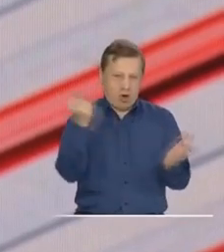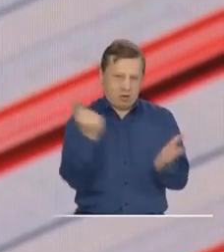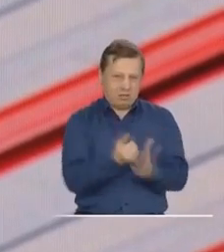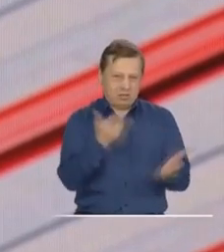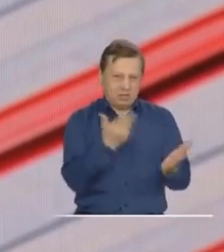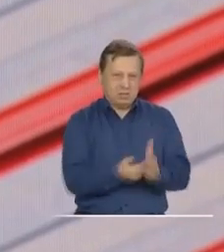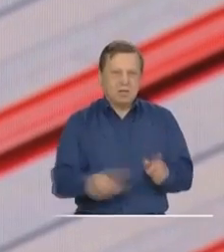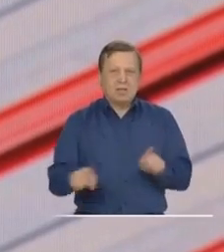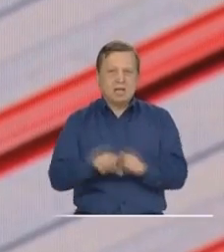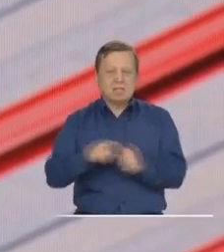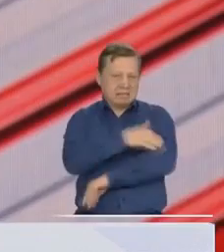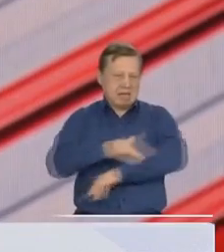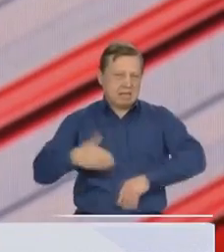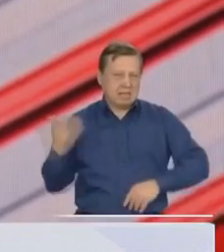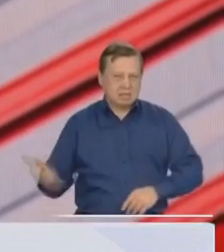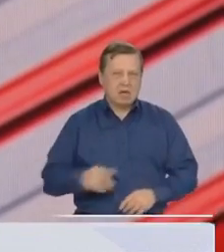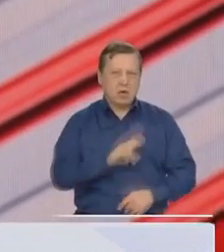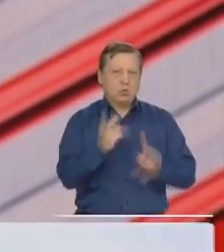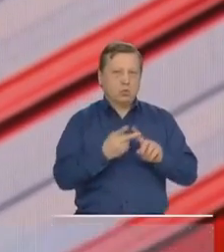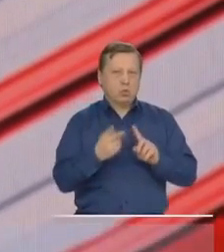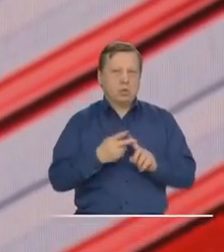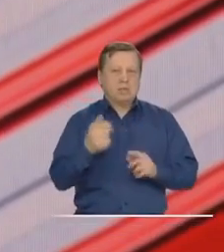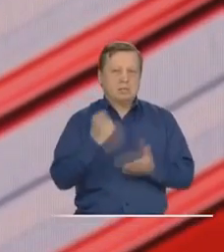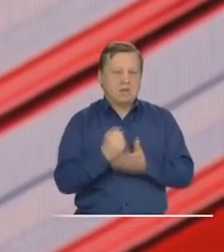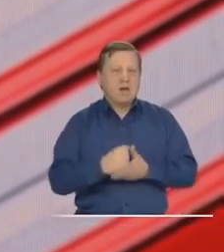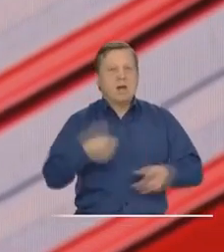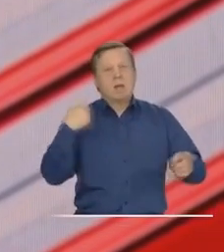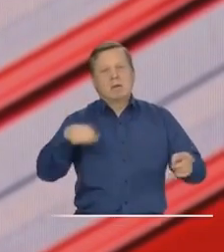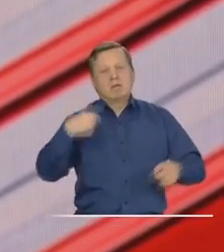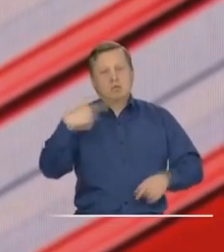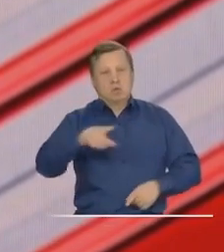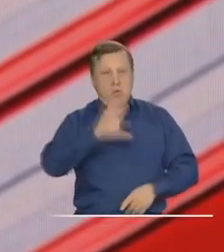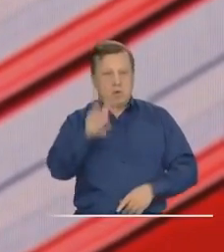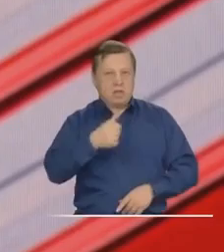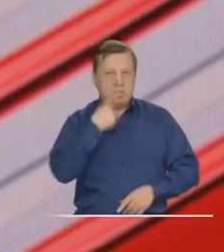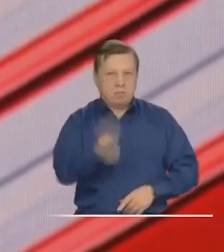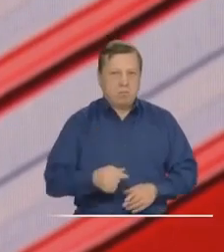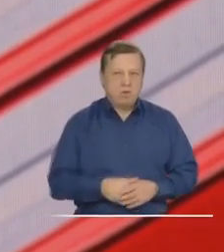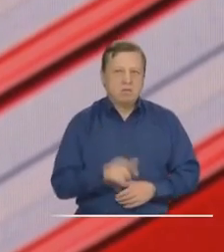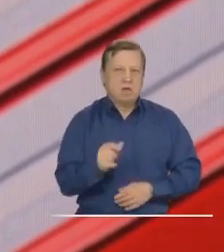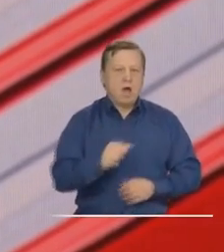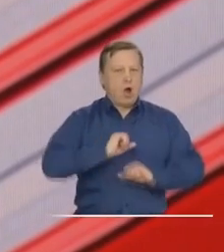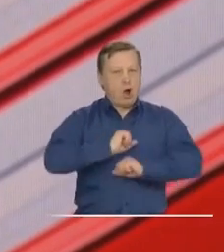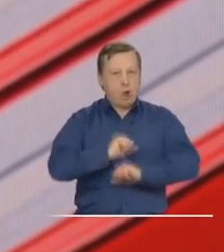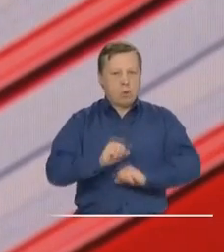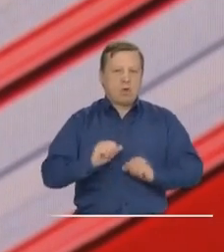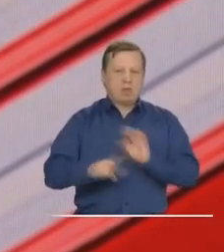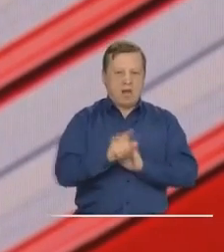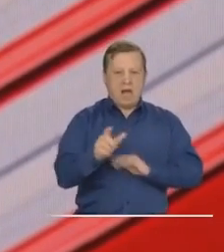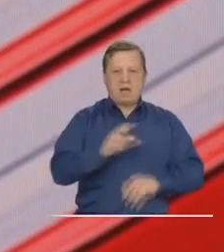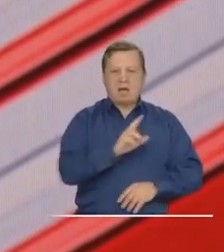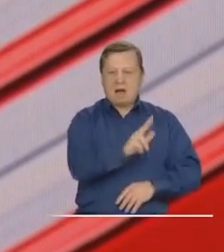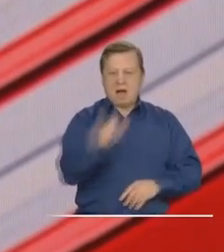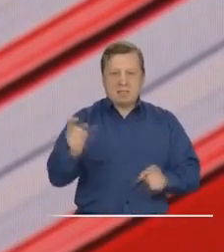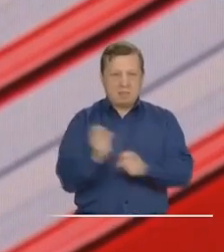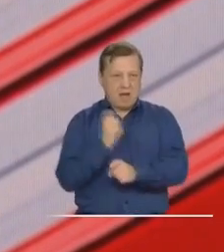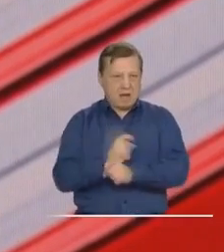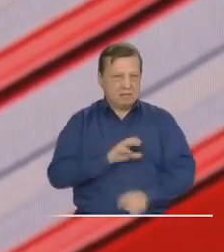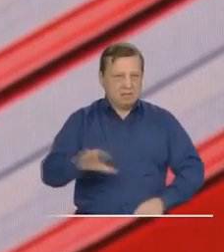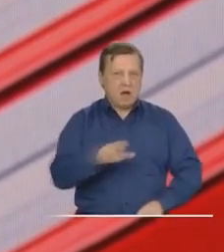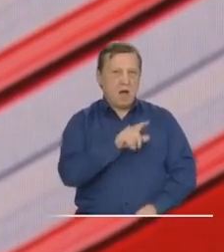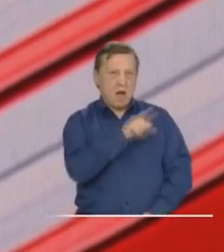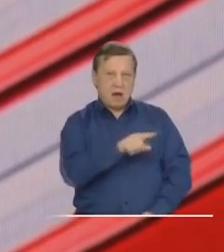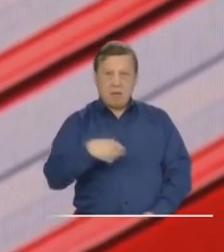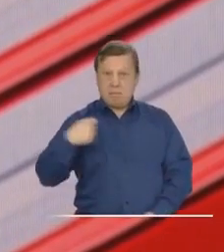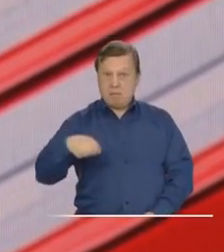polsce również przez prezydenta łamane pięknie tutaj prezydent andrzej duda powiedział właśnie o bronieniu suwerenności państw narodowych ale przypomnijmy że pan panie prezydencie